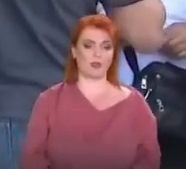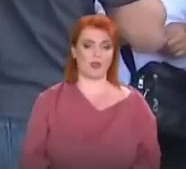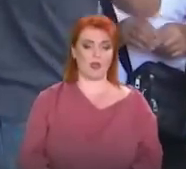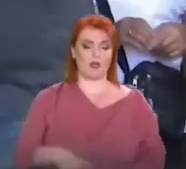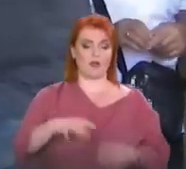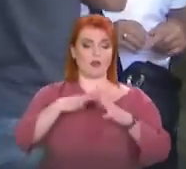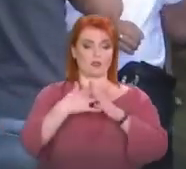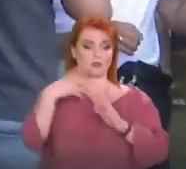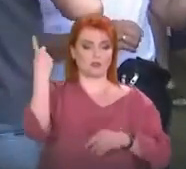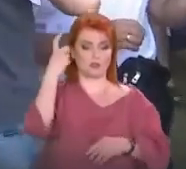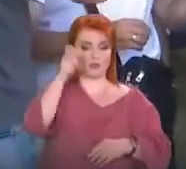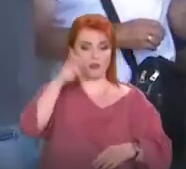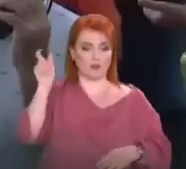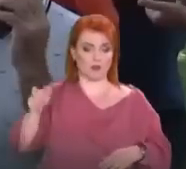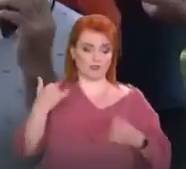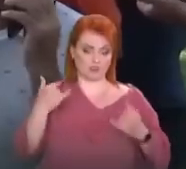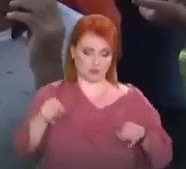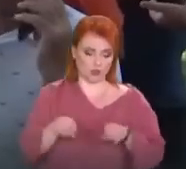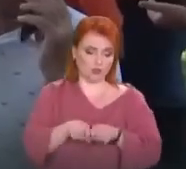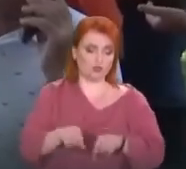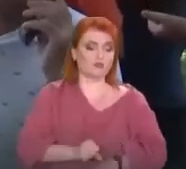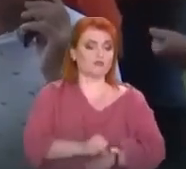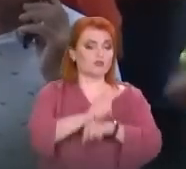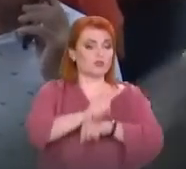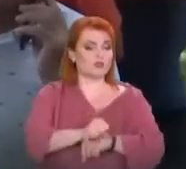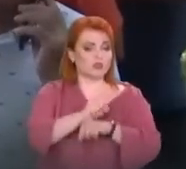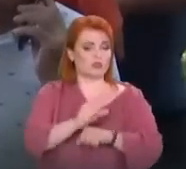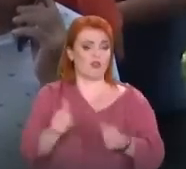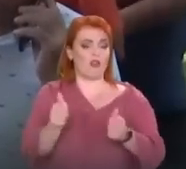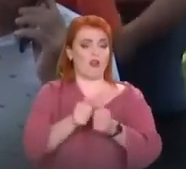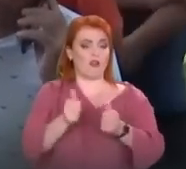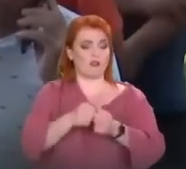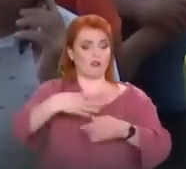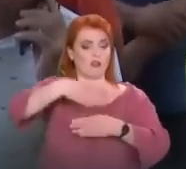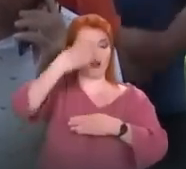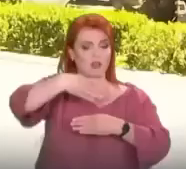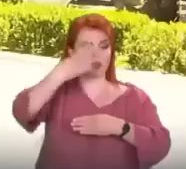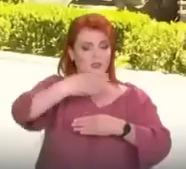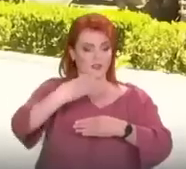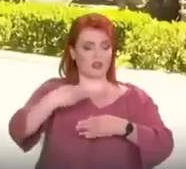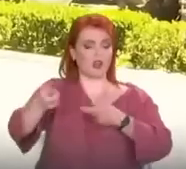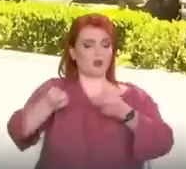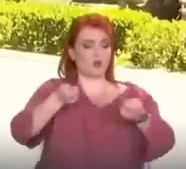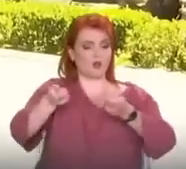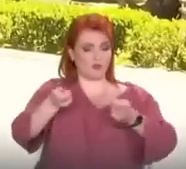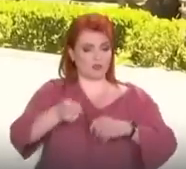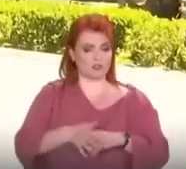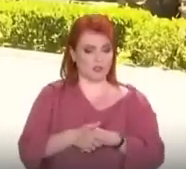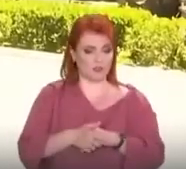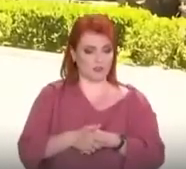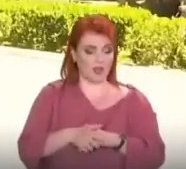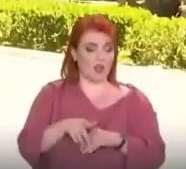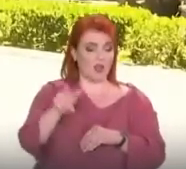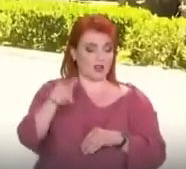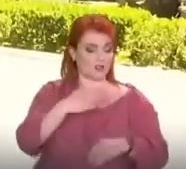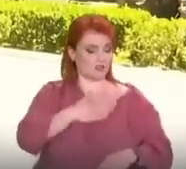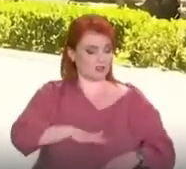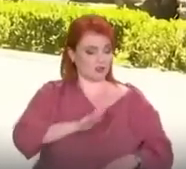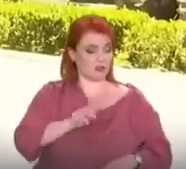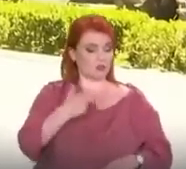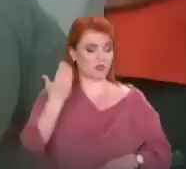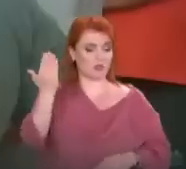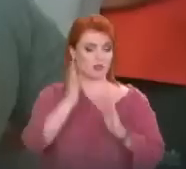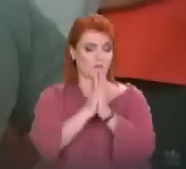Fermierii au ieșit și astăzi la protest în Piața Marii Adunări Naționale. Aceștia sunt nemulțumiți că revendicările lor nu sunt auzite totalmente